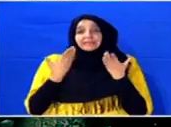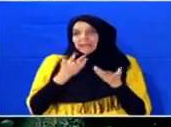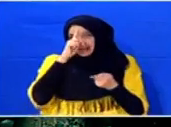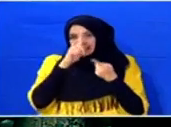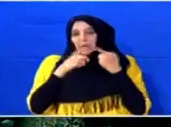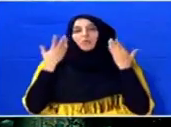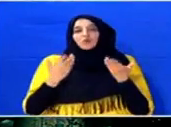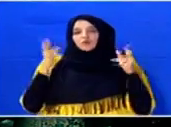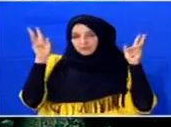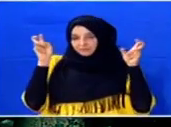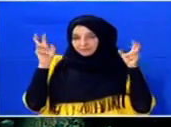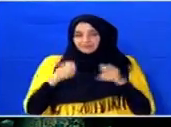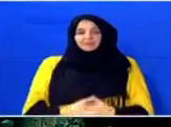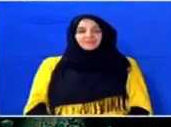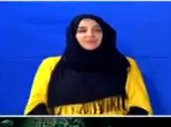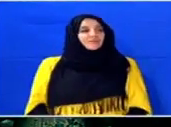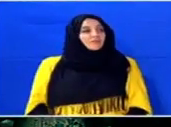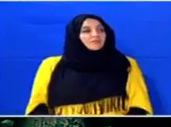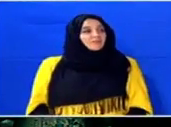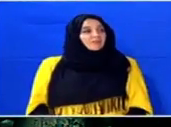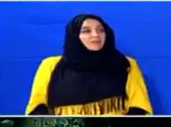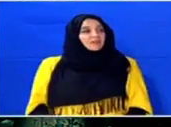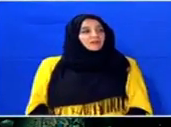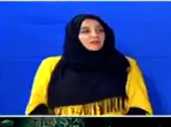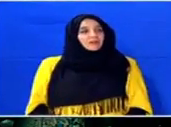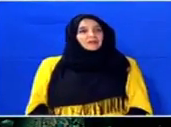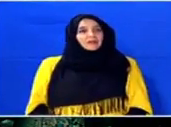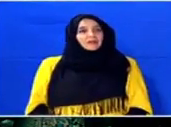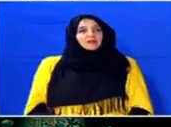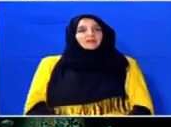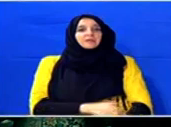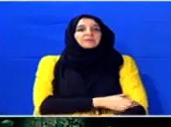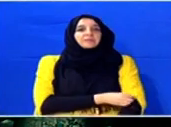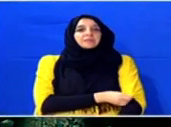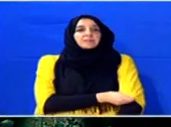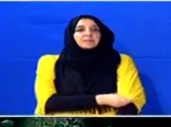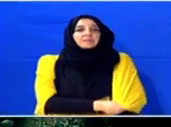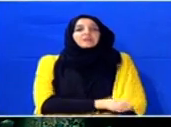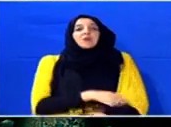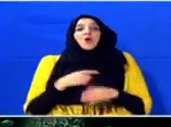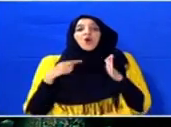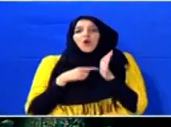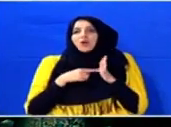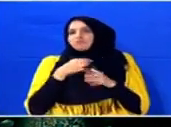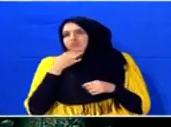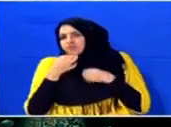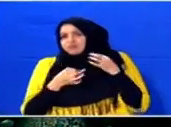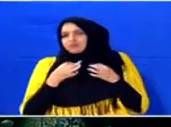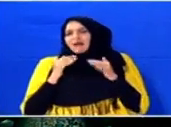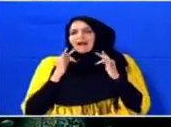برنامج والصلح خير عندما نتحدث دكتور سعيد عن الاسره نتذكر دائما